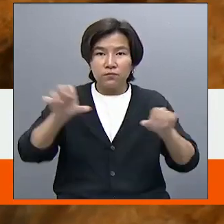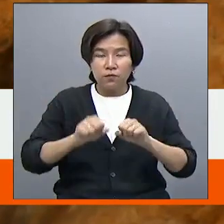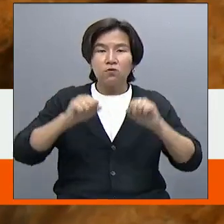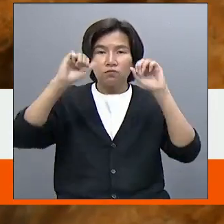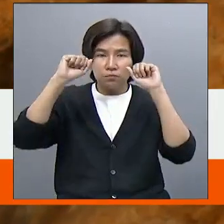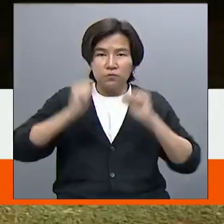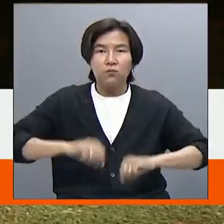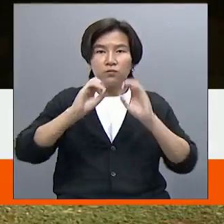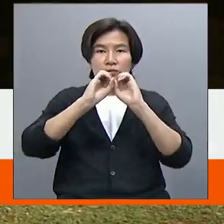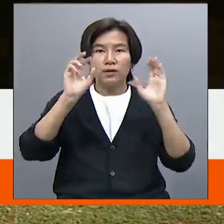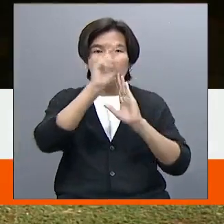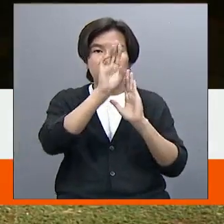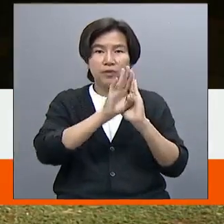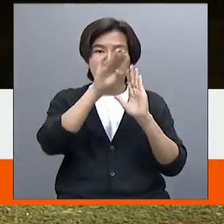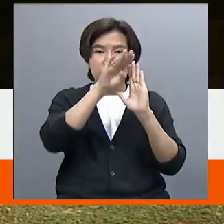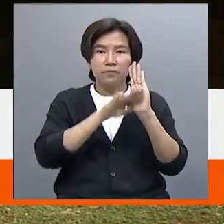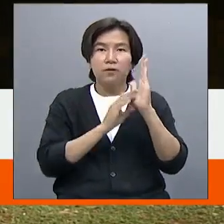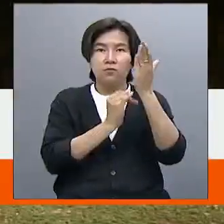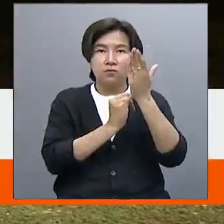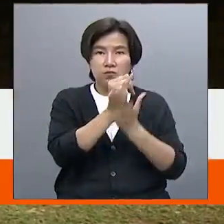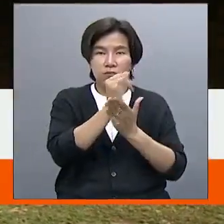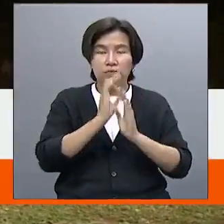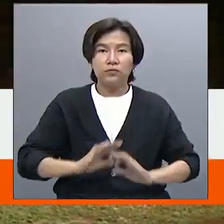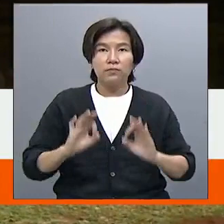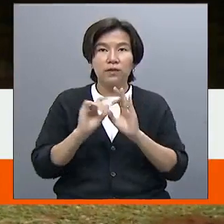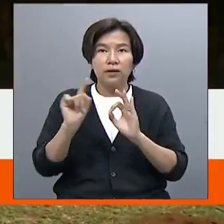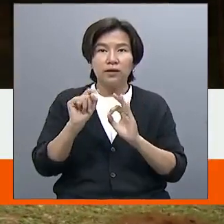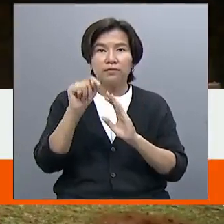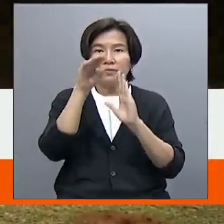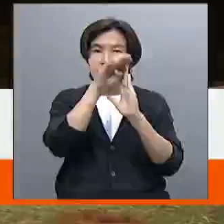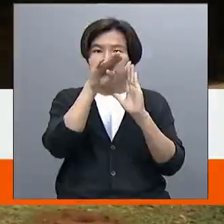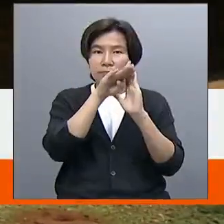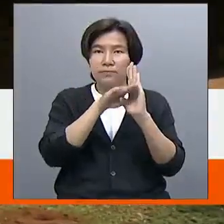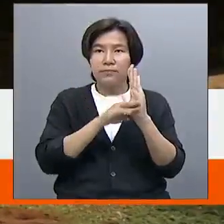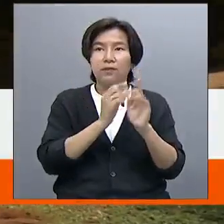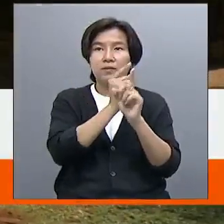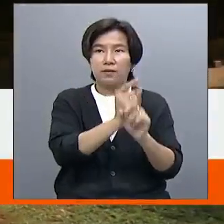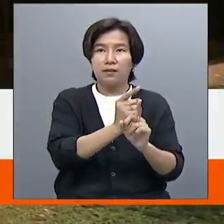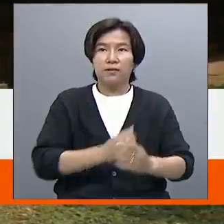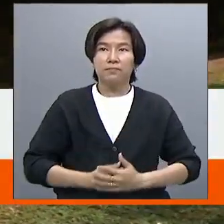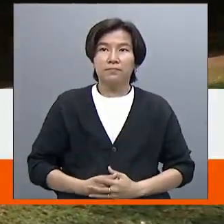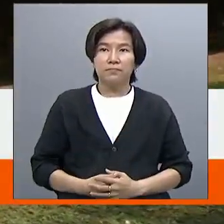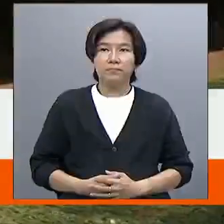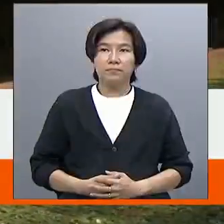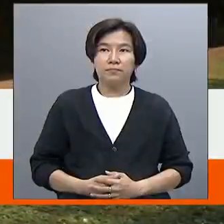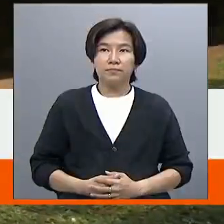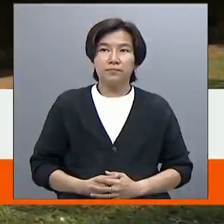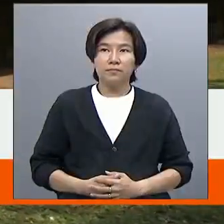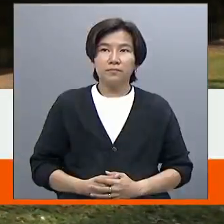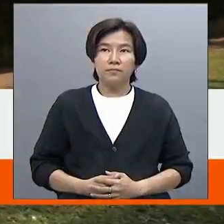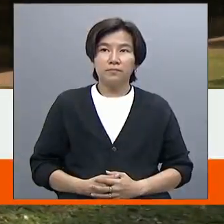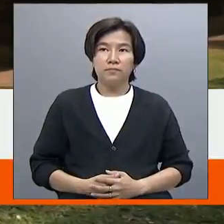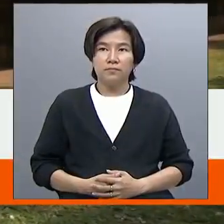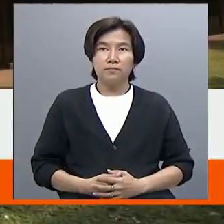แล้วก็การทำอะไรก็ตามมันจะต้องเป็นไปตามกฎเกณฑ์แล้วมันจะต้องเป็นไปตามขั้นตอนประมาณอย่างนี้ครับผมครับแต่ว่าการ